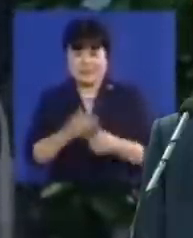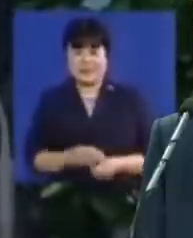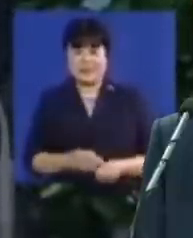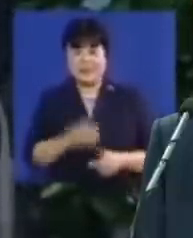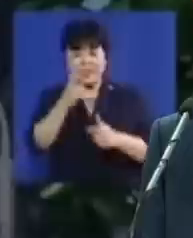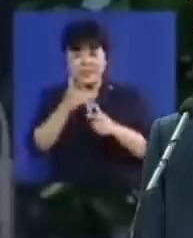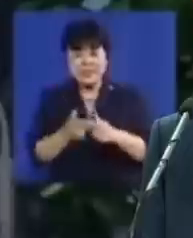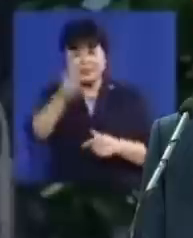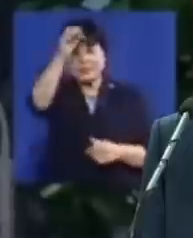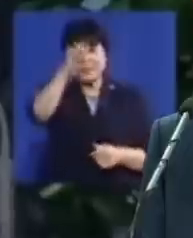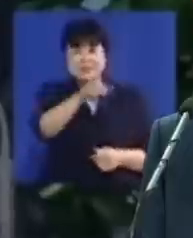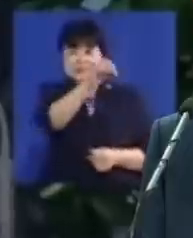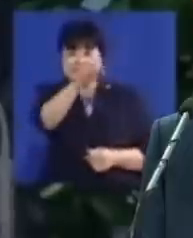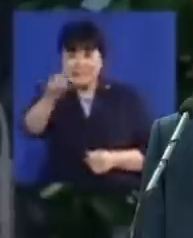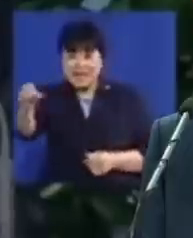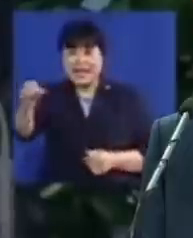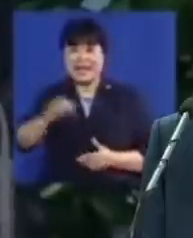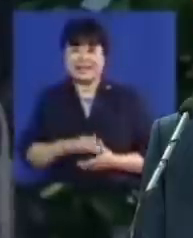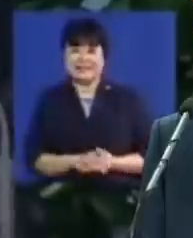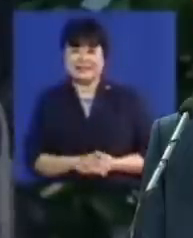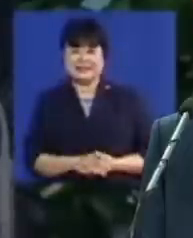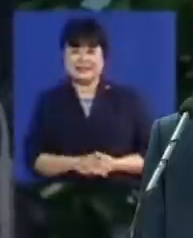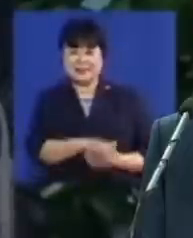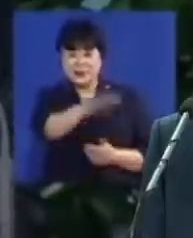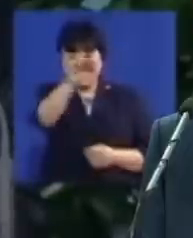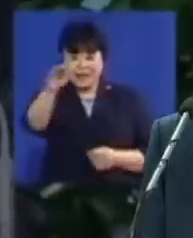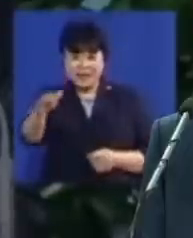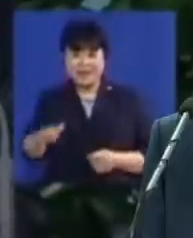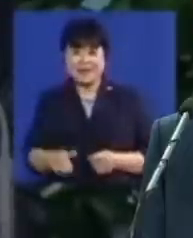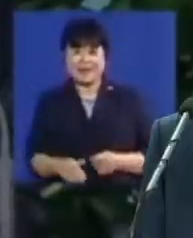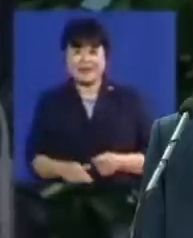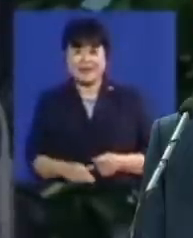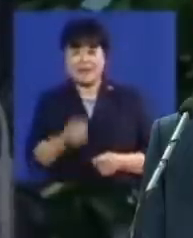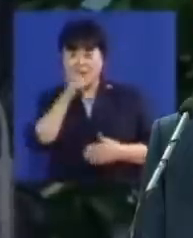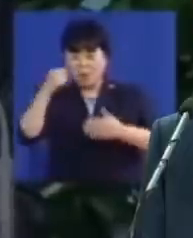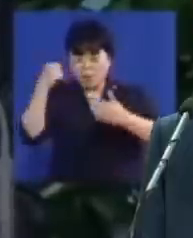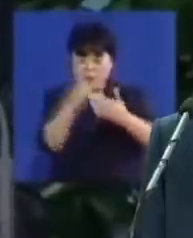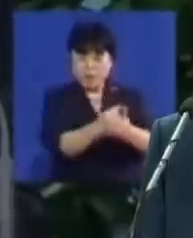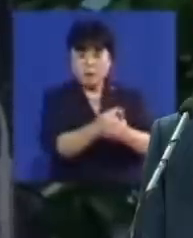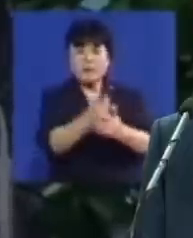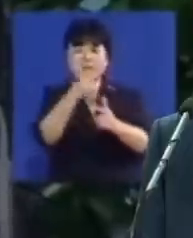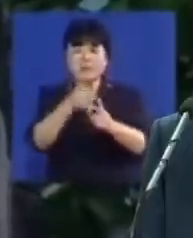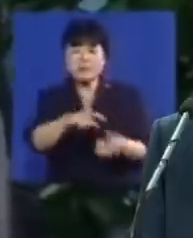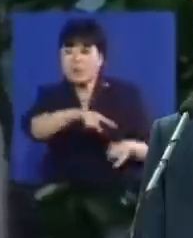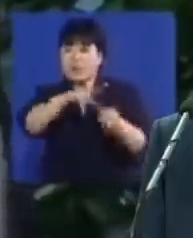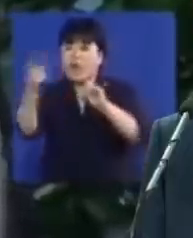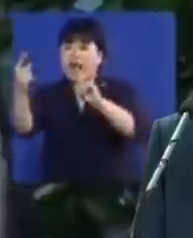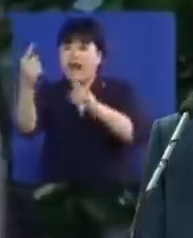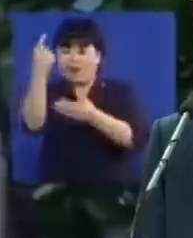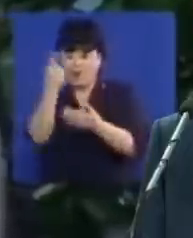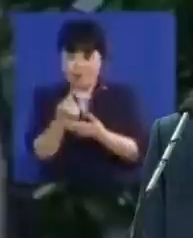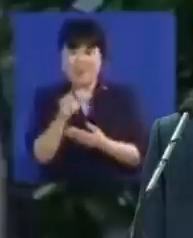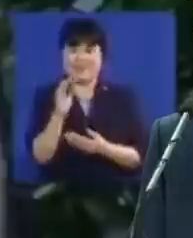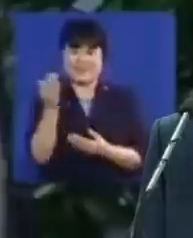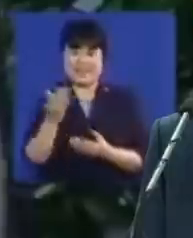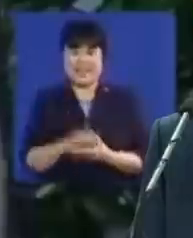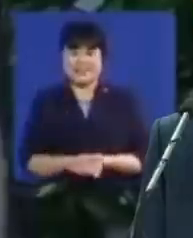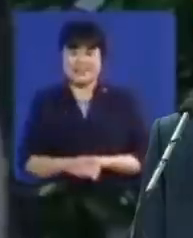왜냐하면 예수님의 십자가에 우리가 인생을 못 박으면 예수님의 부활이 우리에게 다가온다는